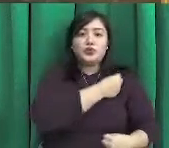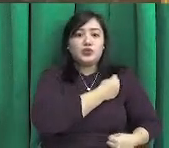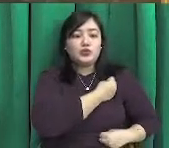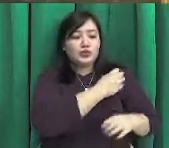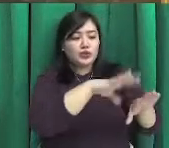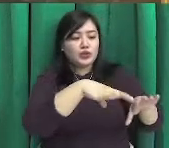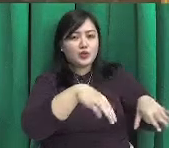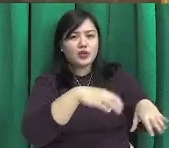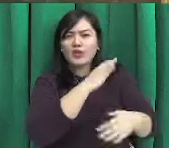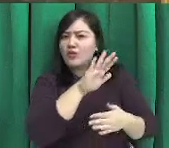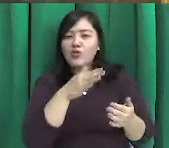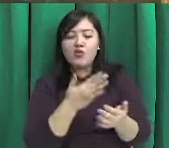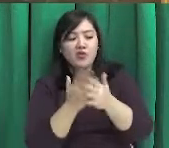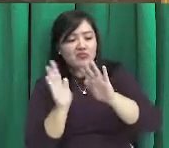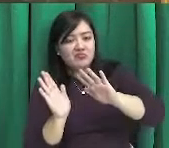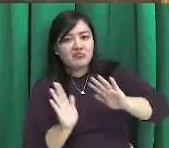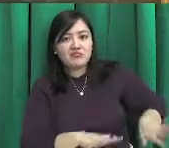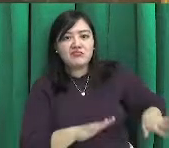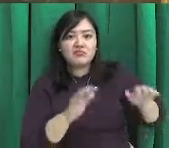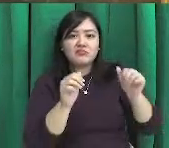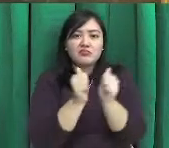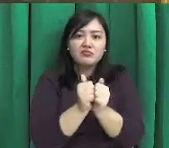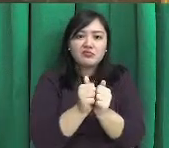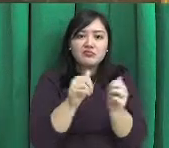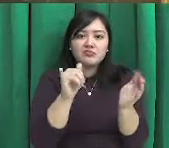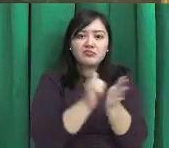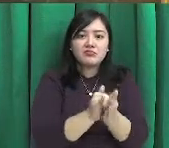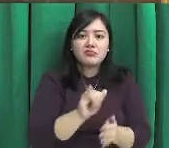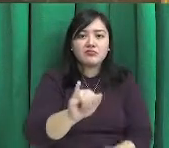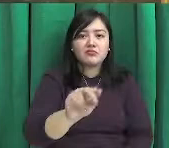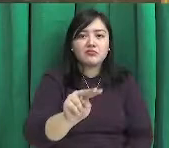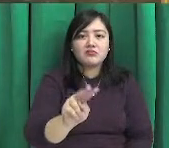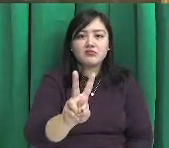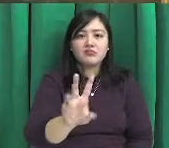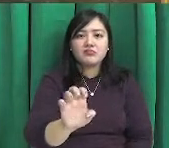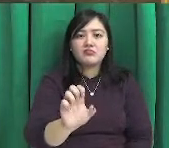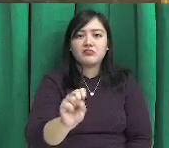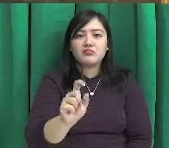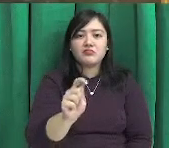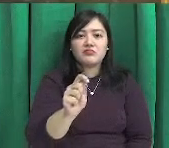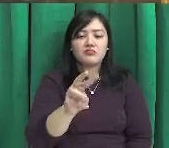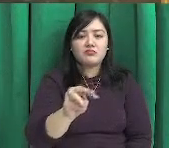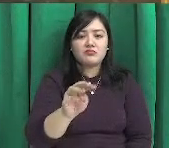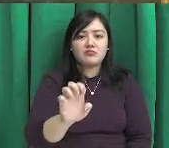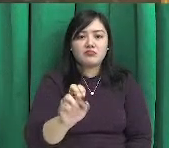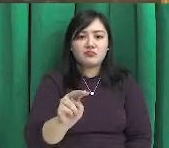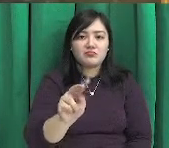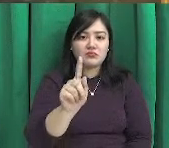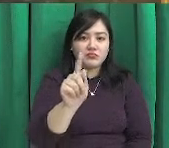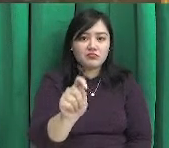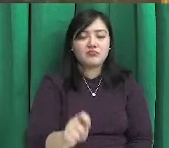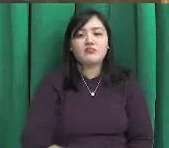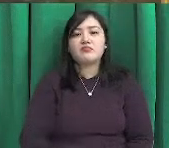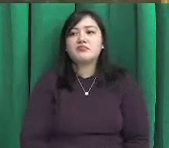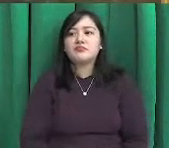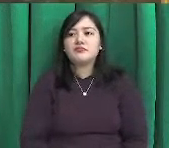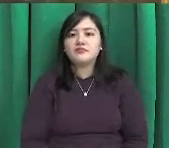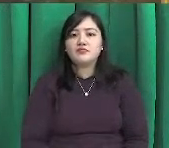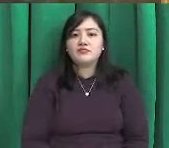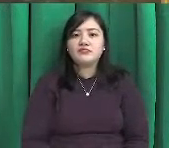po, ang panalangin ko po noon sa Panginoon, "Lord, for 3 years,